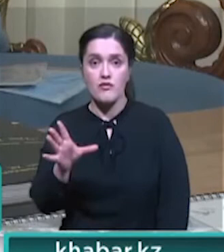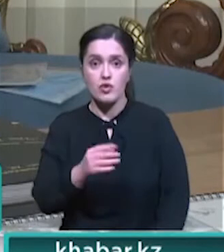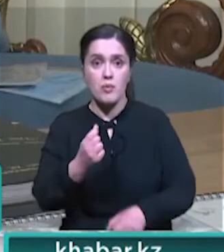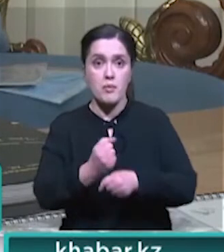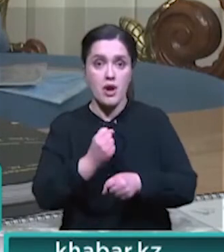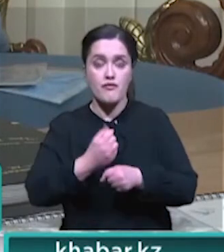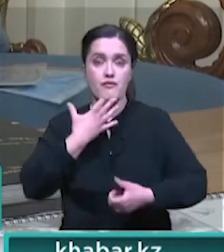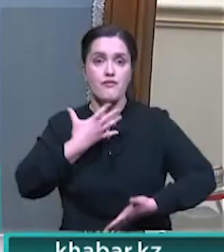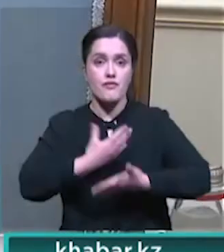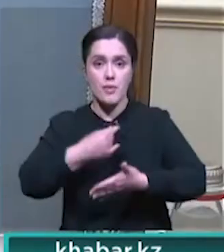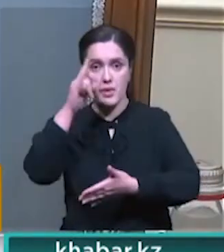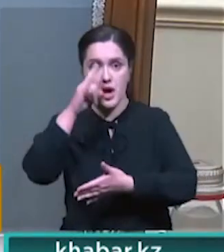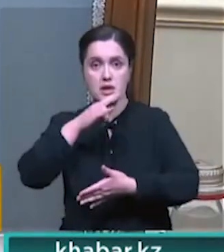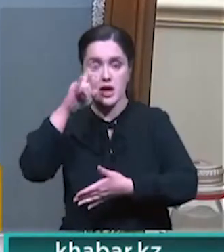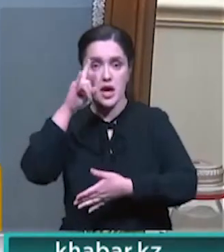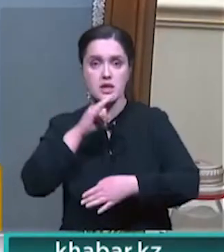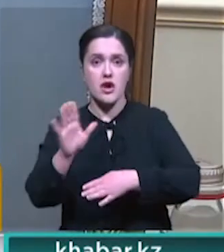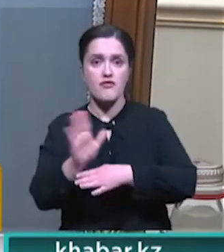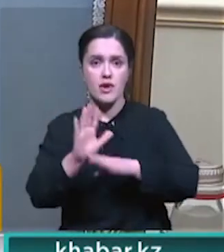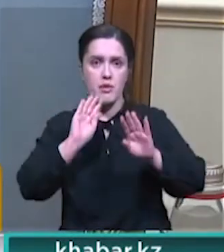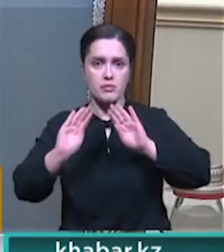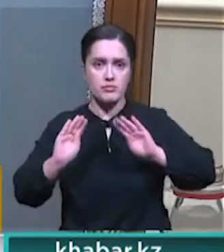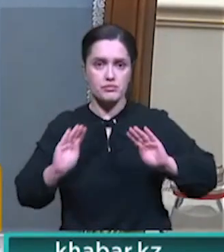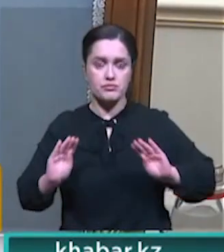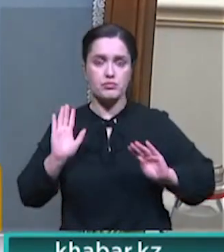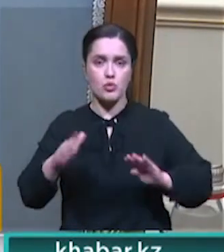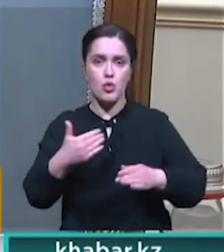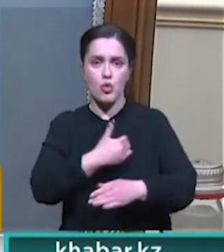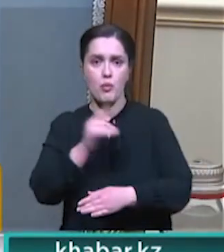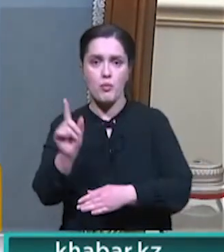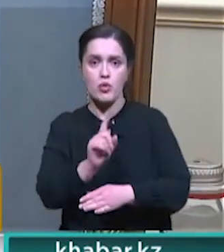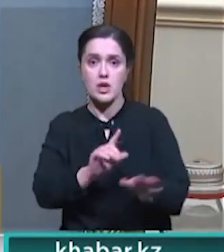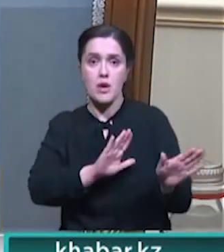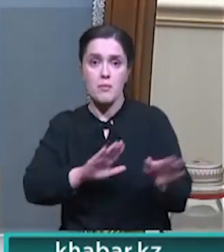в казахстане казах фильме сделаем декорации там хотим сделать музей после съемок